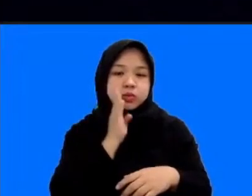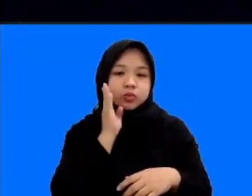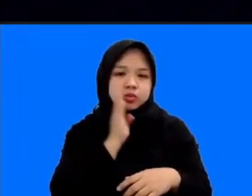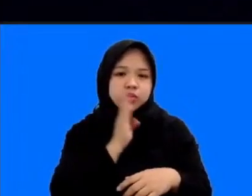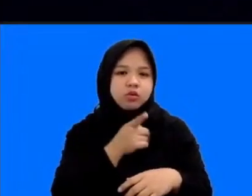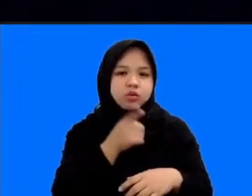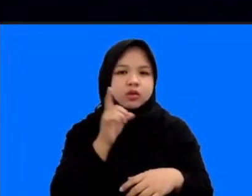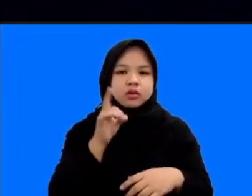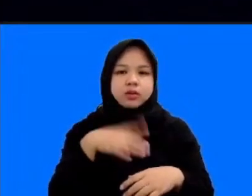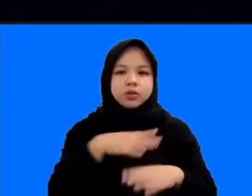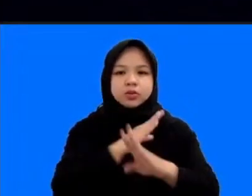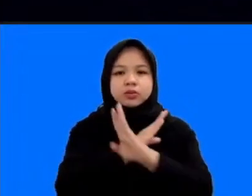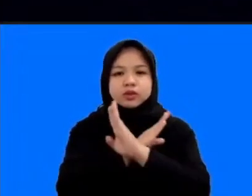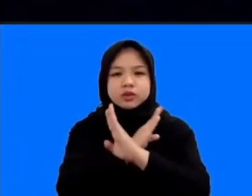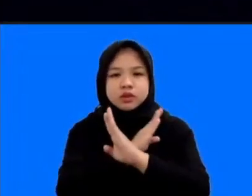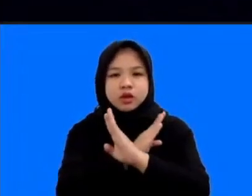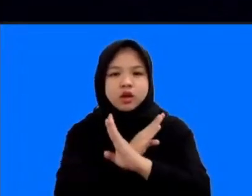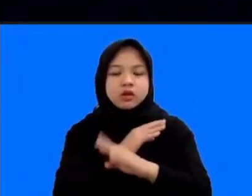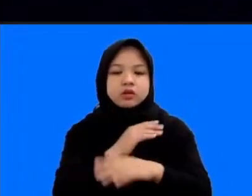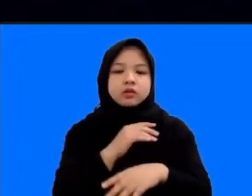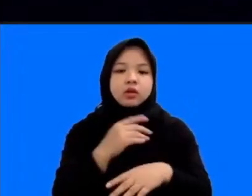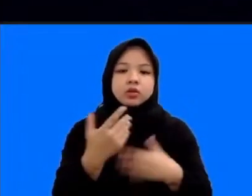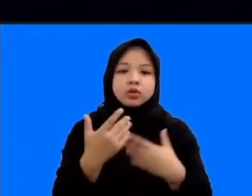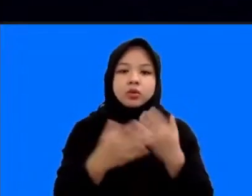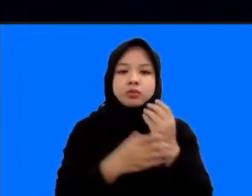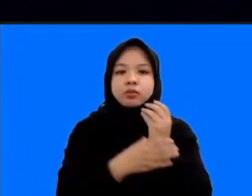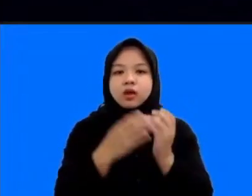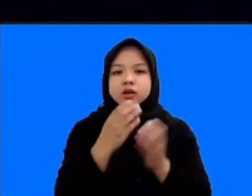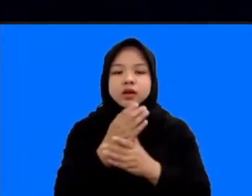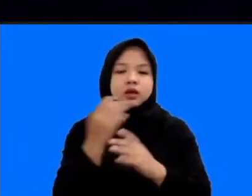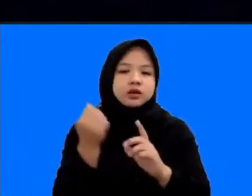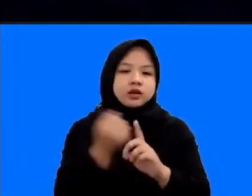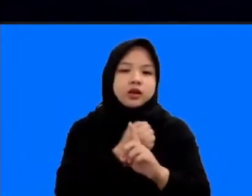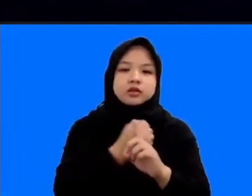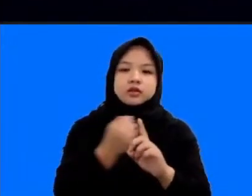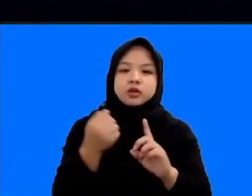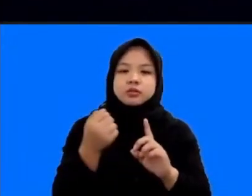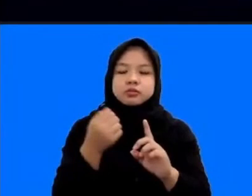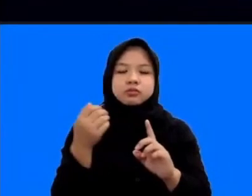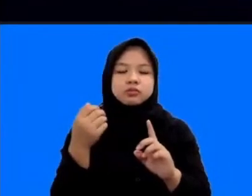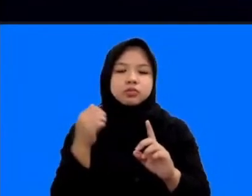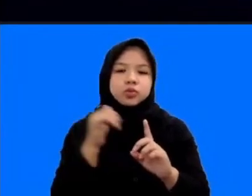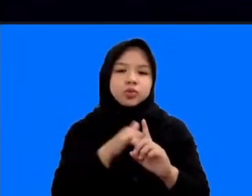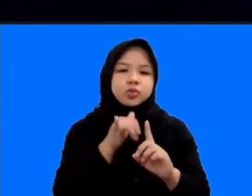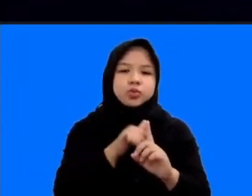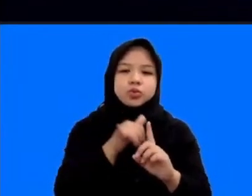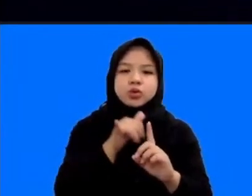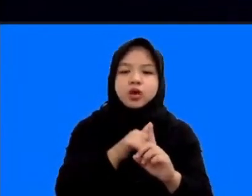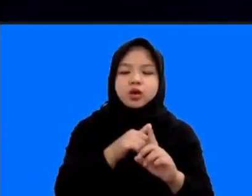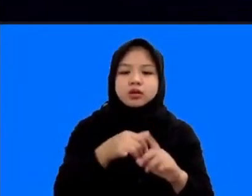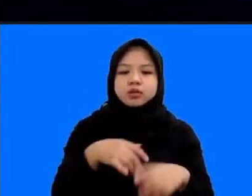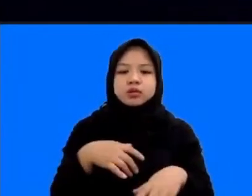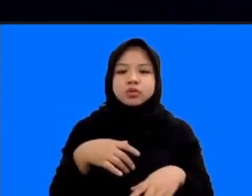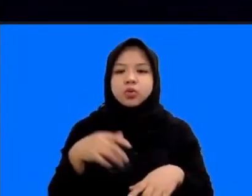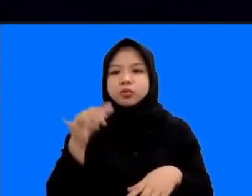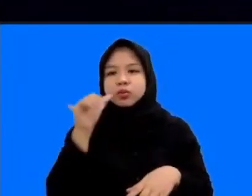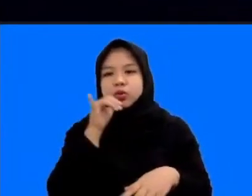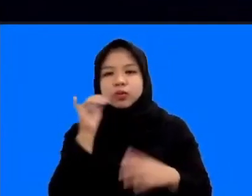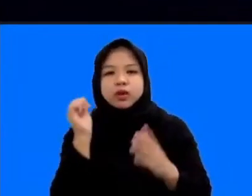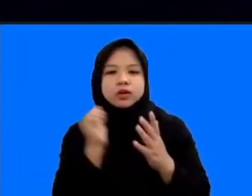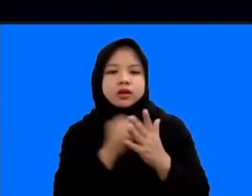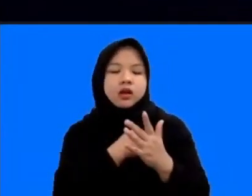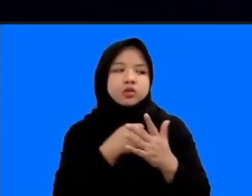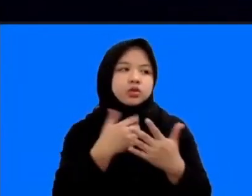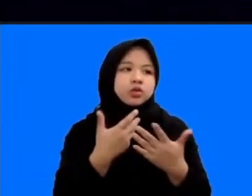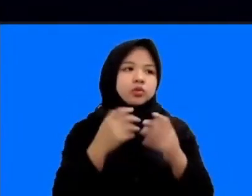termasuk pencegahan atas misalkan bahaya kekerasan perundungan bullying gitu lalu juga minuman keras penyakit lalu juga